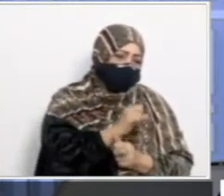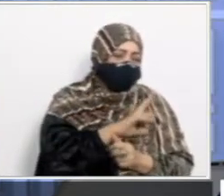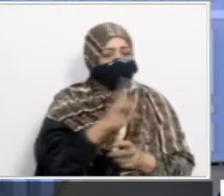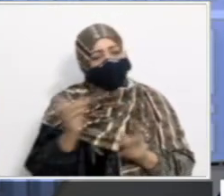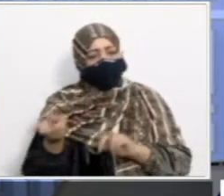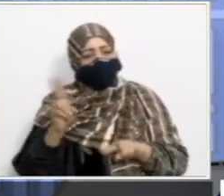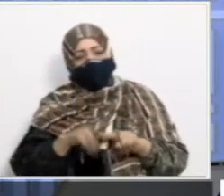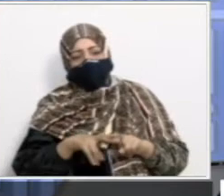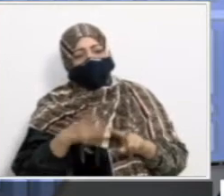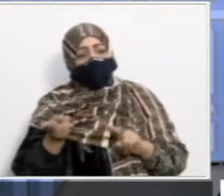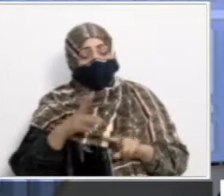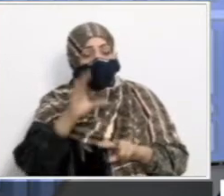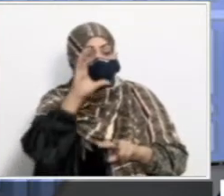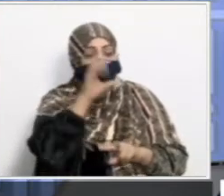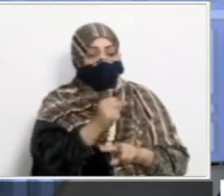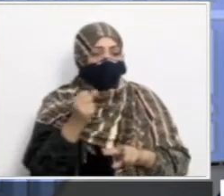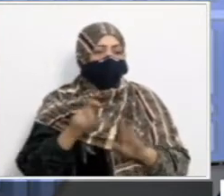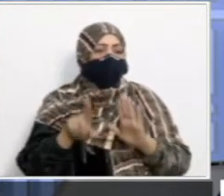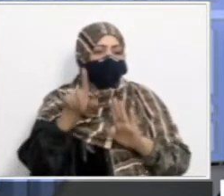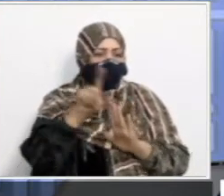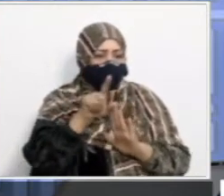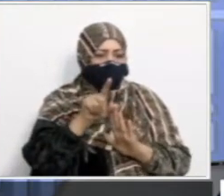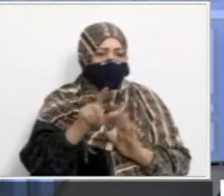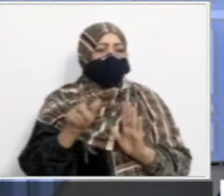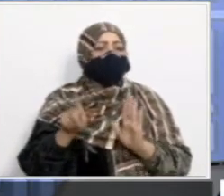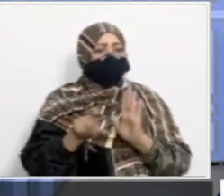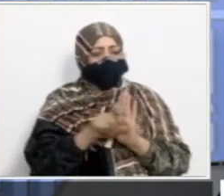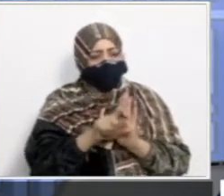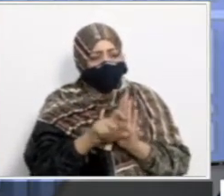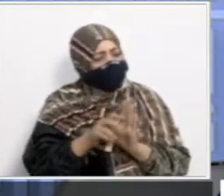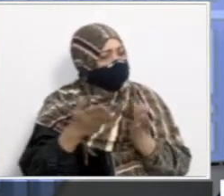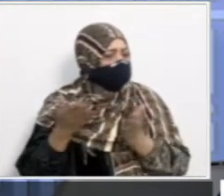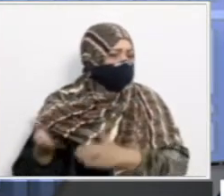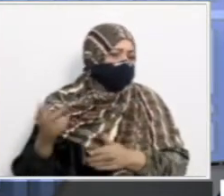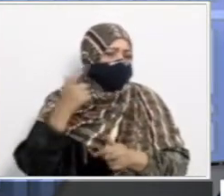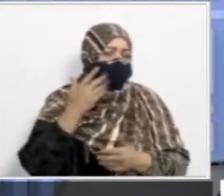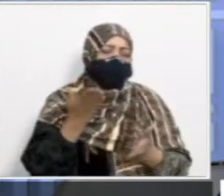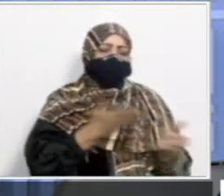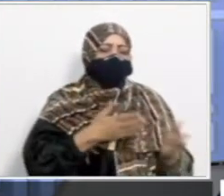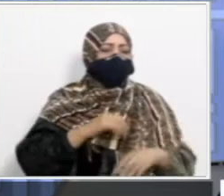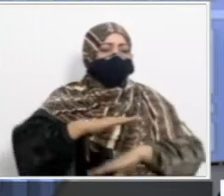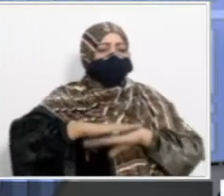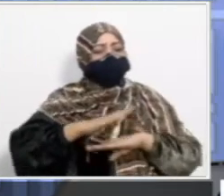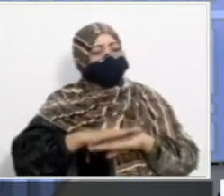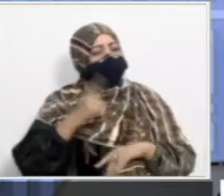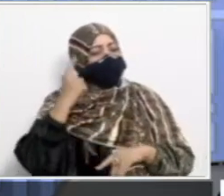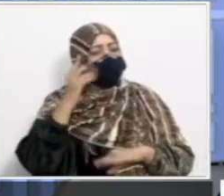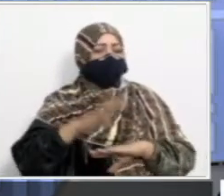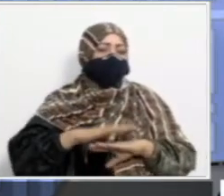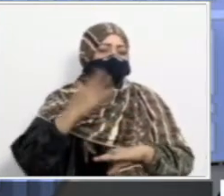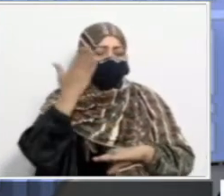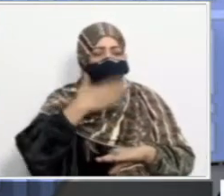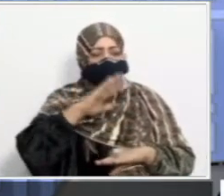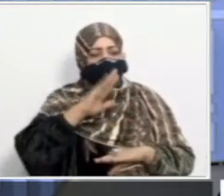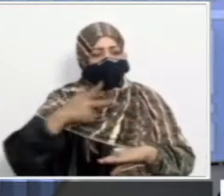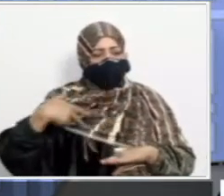فاتحة وصورة، وما فاتك فاتحة فقط تقضيه فاتحة فقط، فالأقوال عندنا يعني ينصب عليها القضاء